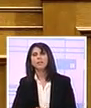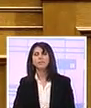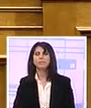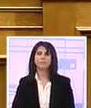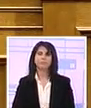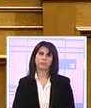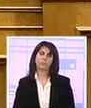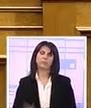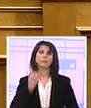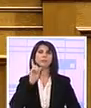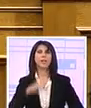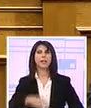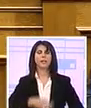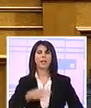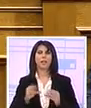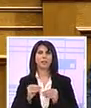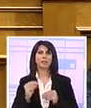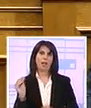Κυρίες και κύριοι συνάδελφοι,